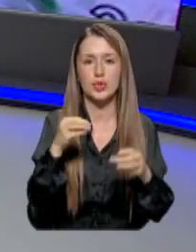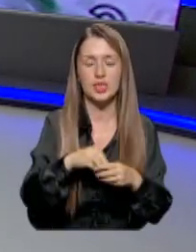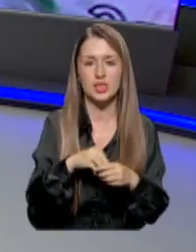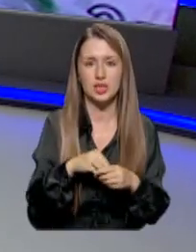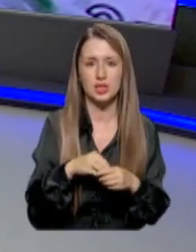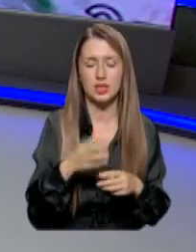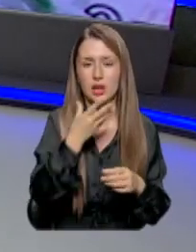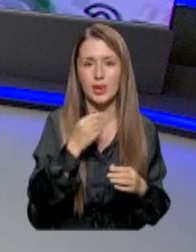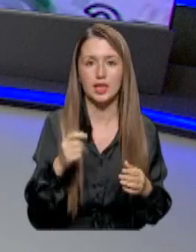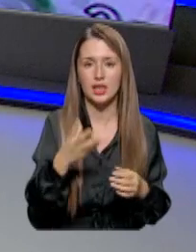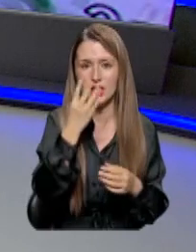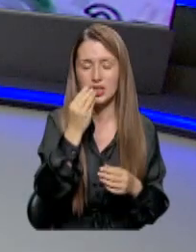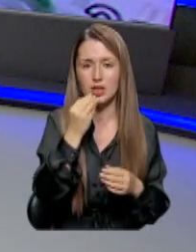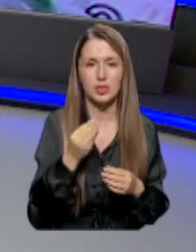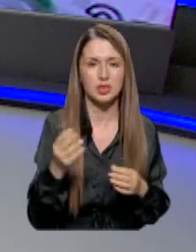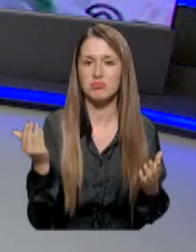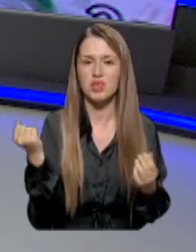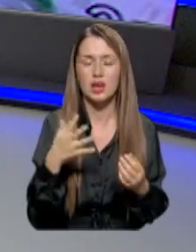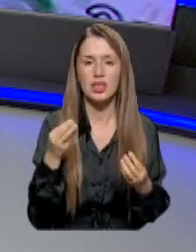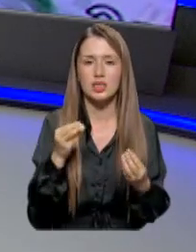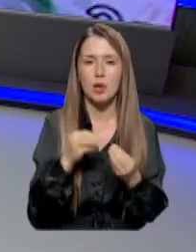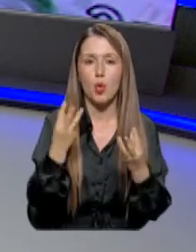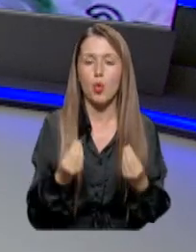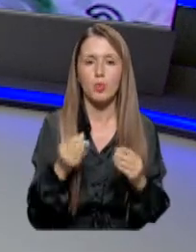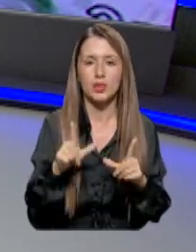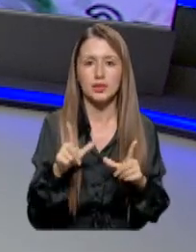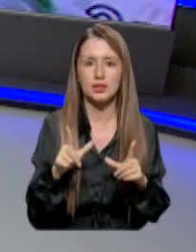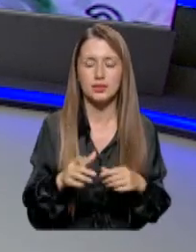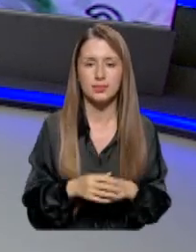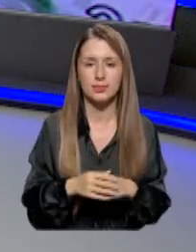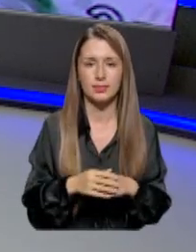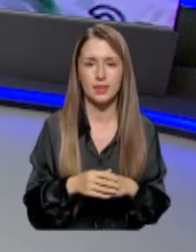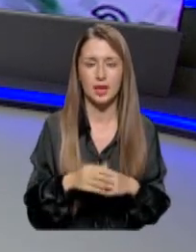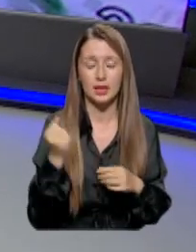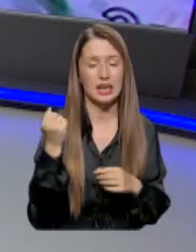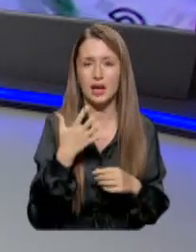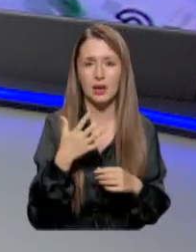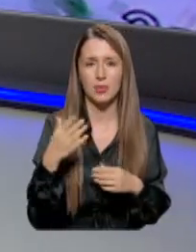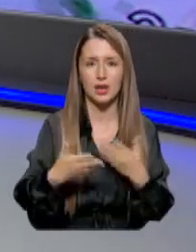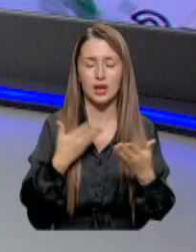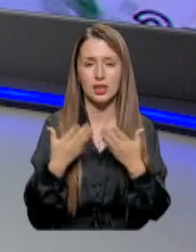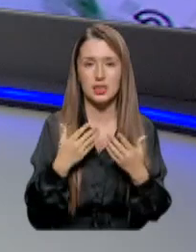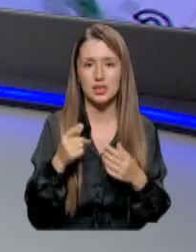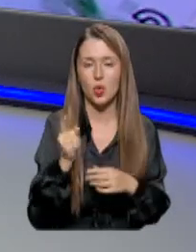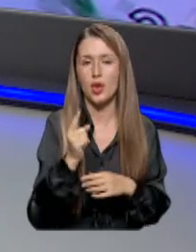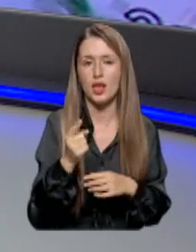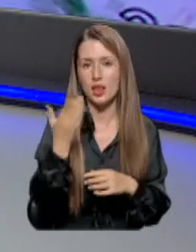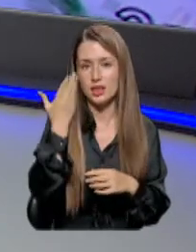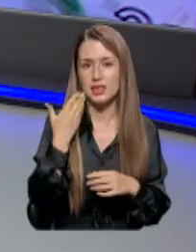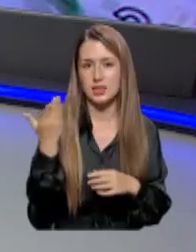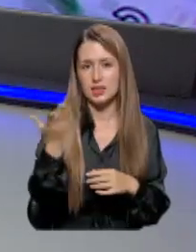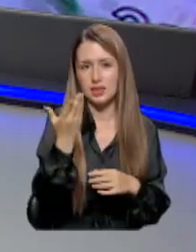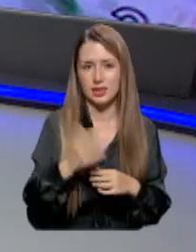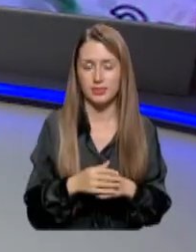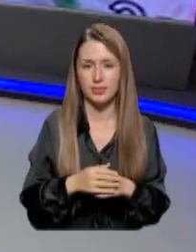emekli ikramiyesine ne kadar zam yapılmalıydı ve ne kadar olmalıydı? Rakamlar anlatsın, yönetenler de izlesinler